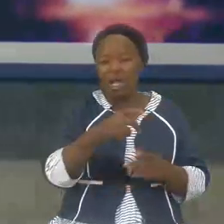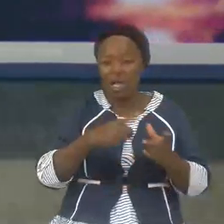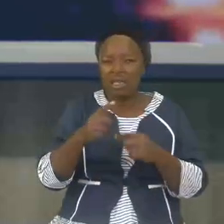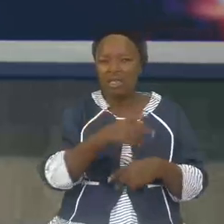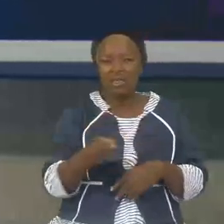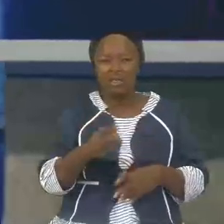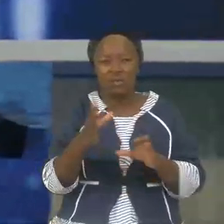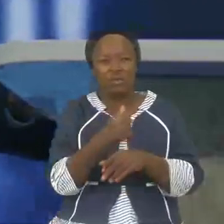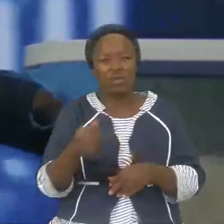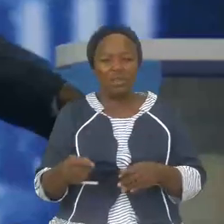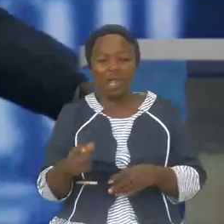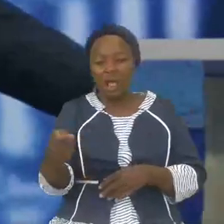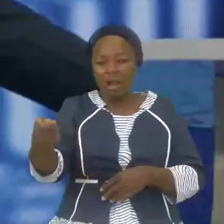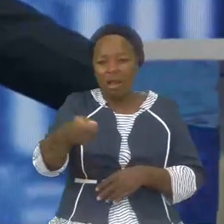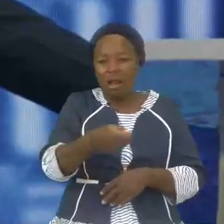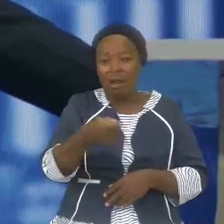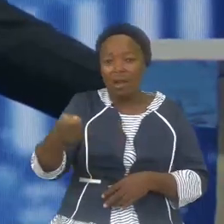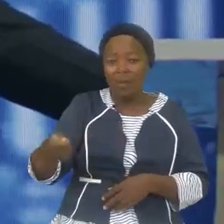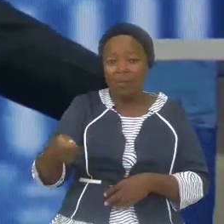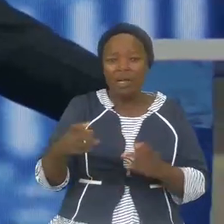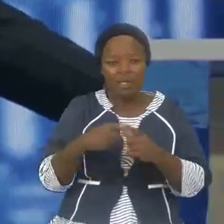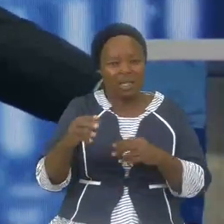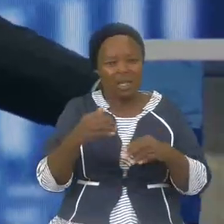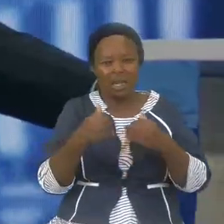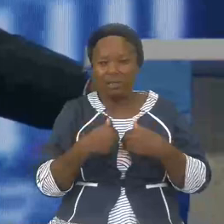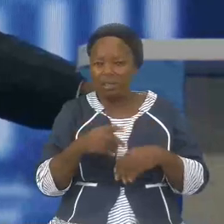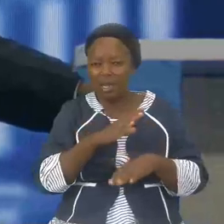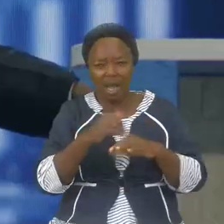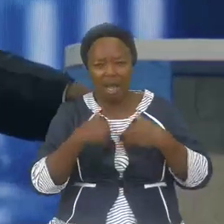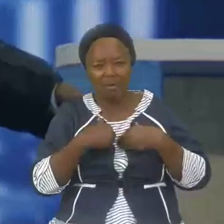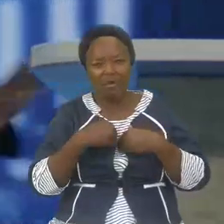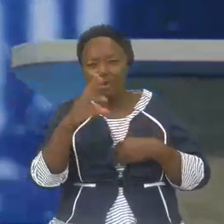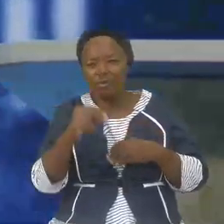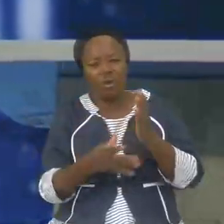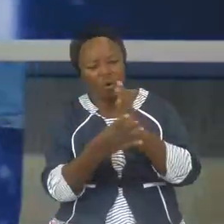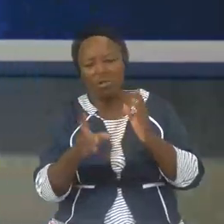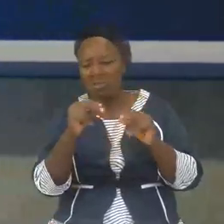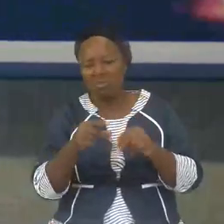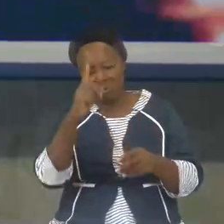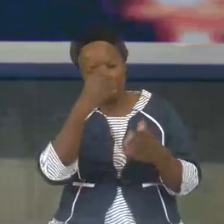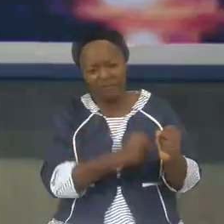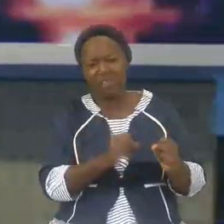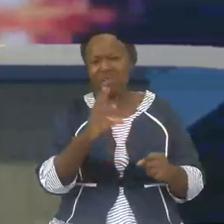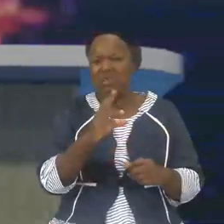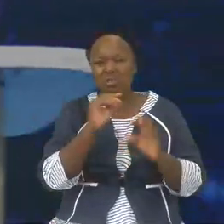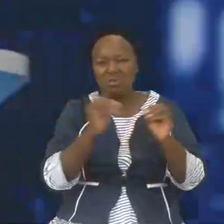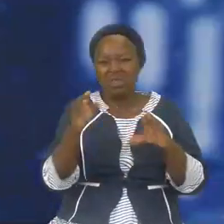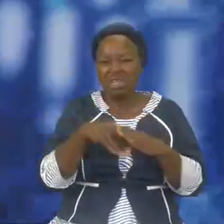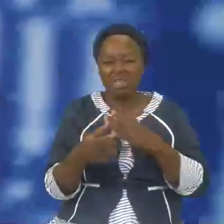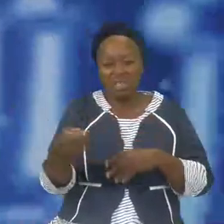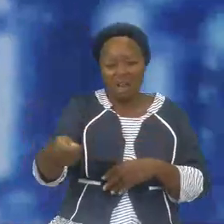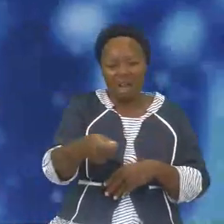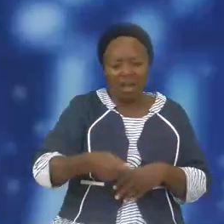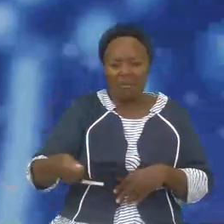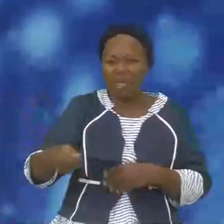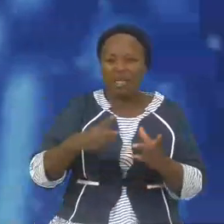ont pris la lampe, leur lampe, mais pas d'huile, pas de grâce. Pas de foi, pas d'amour en Dieu. Et que nous tous,